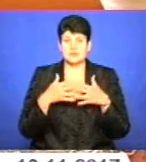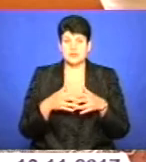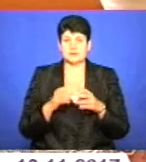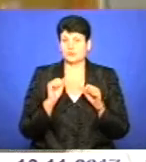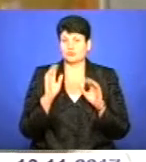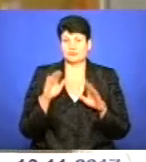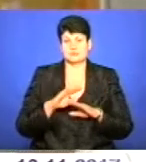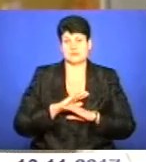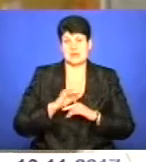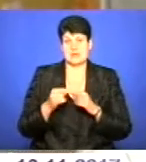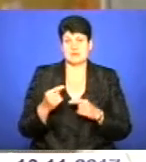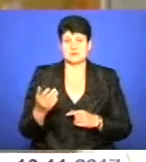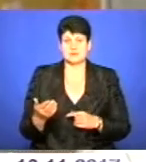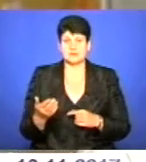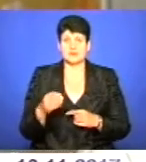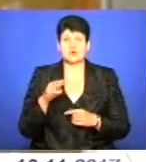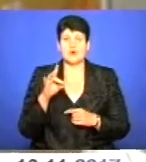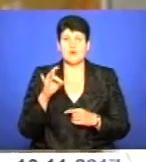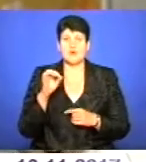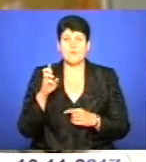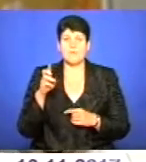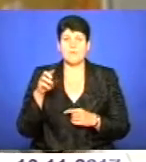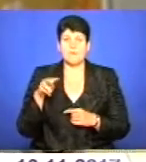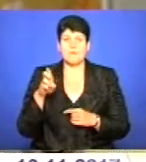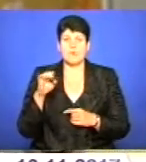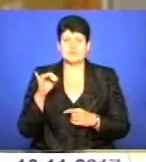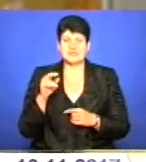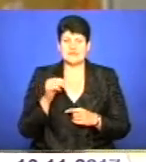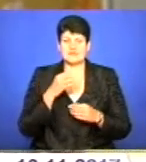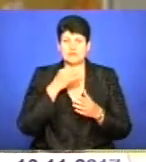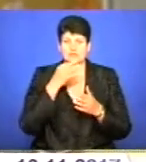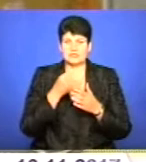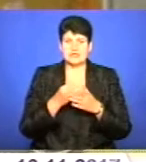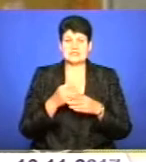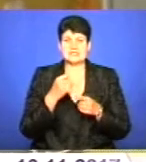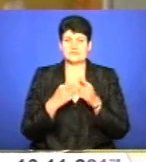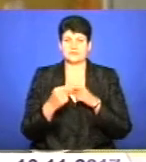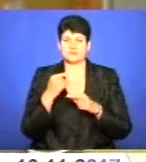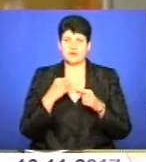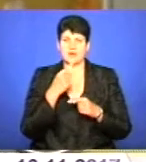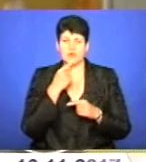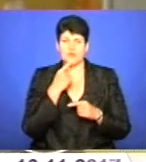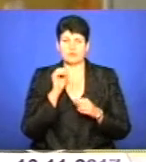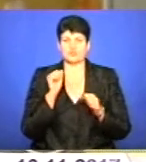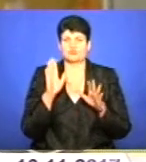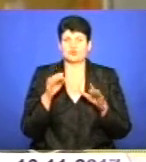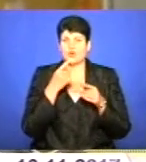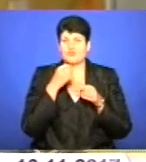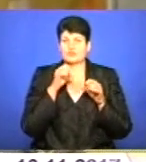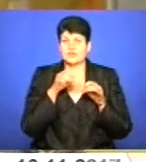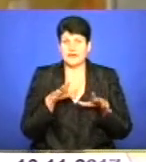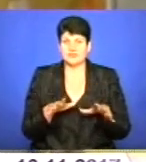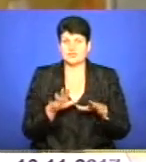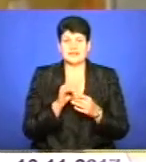наслідків. Тромбоцити відповідають за згортальну систему крові. В них можуть бути крововиливи, кровотечі, які можуть бути часом